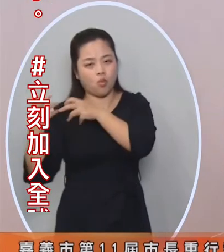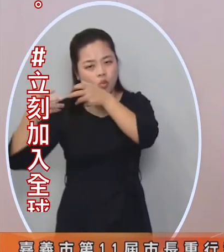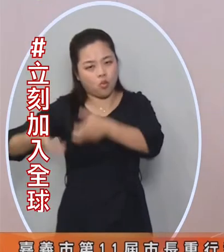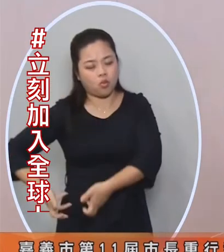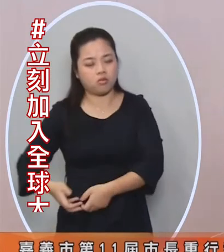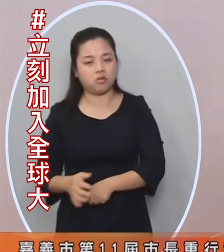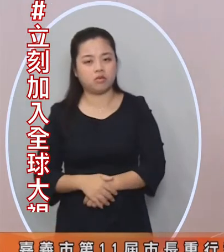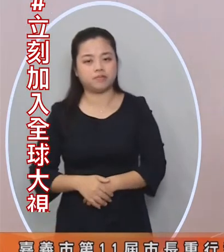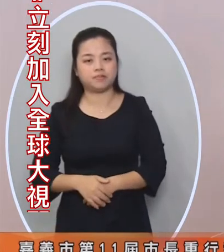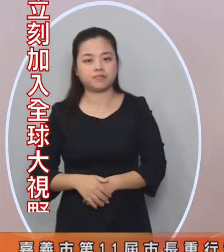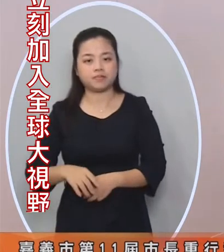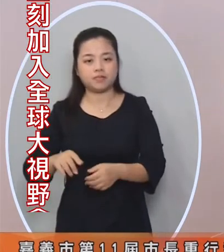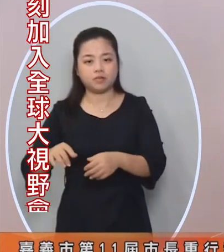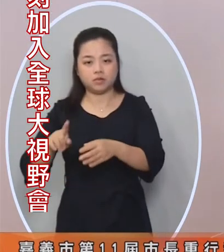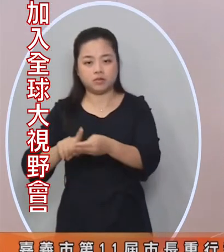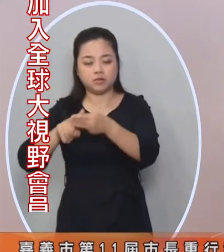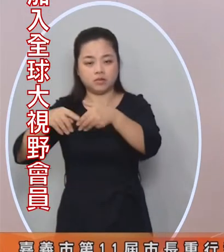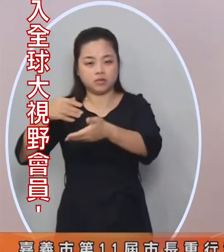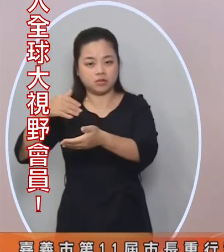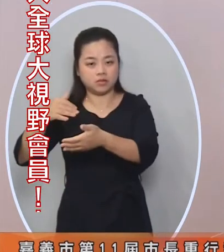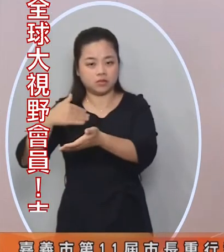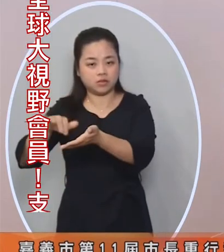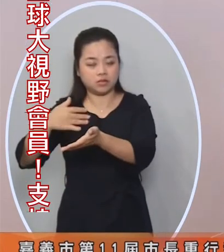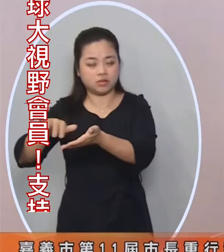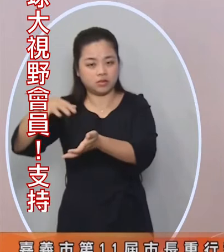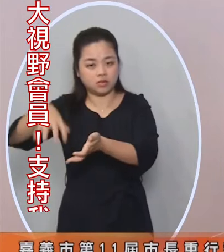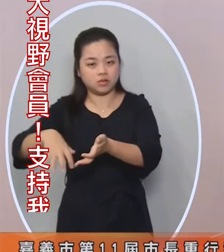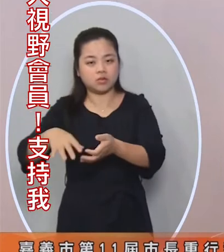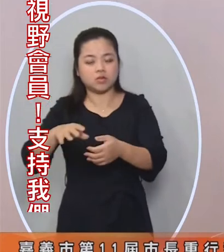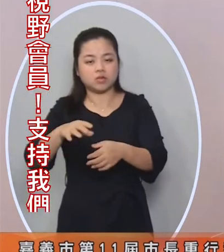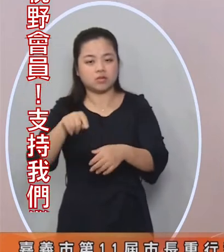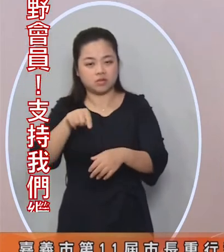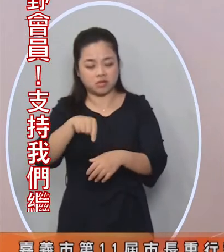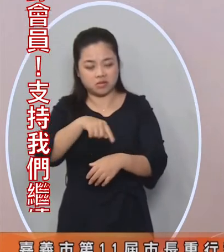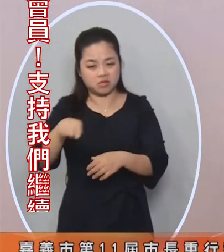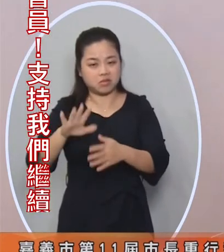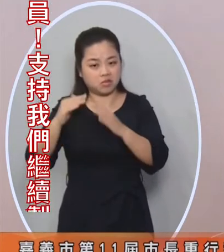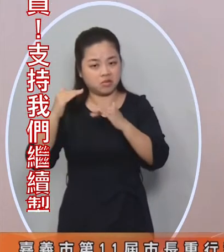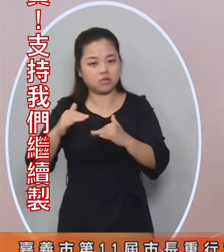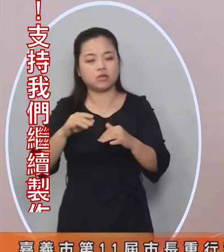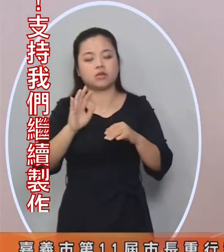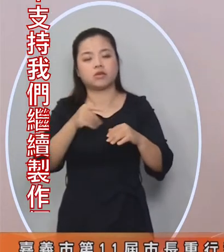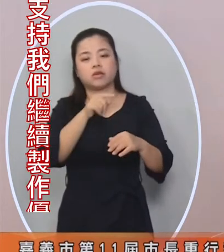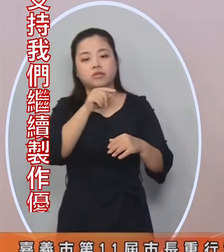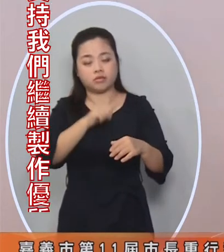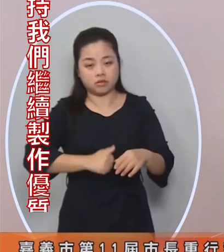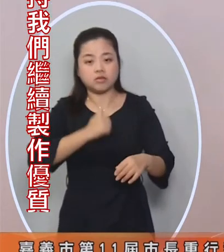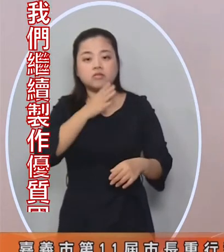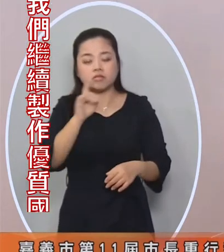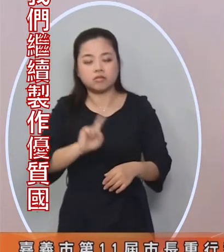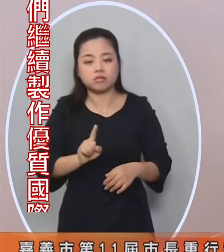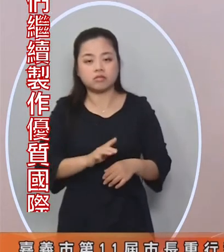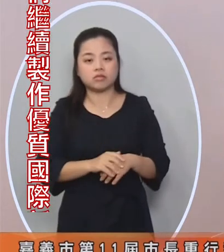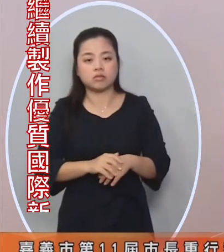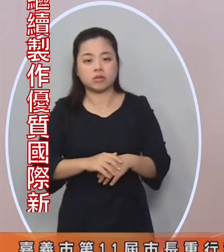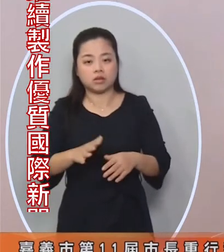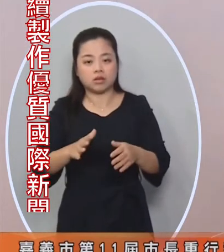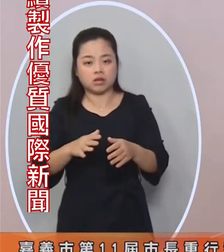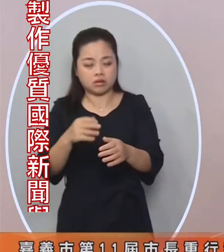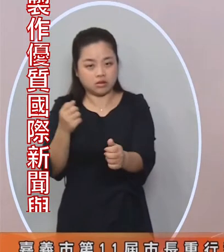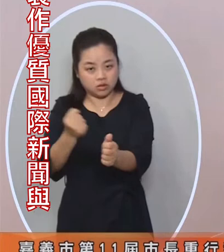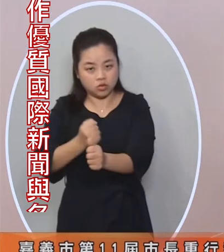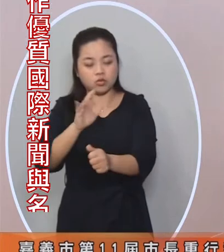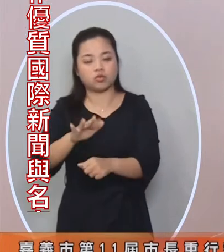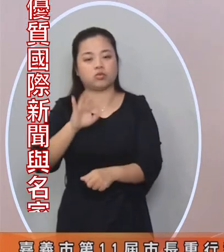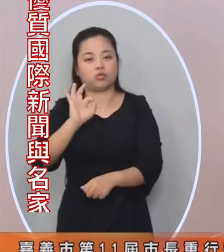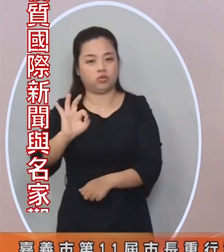跟大家报告，主计处限制的是财政收入哦、不能比财政支出多、哦、所以这个部分